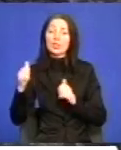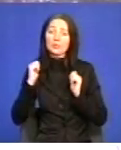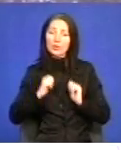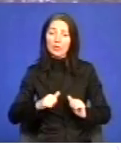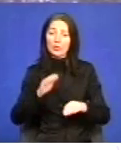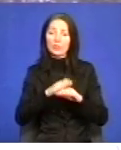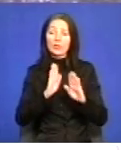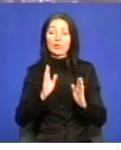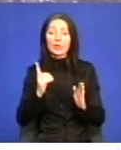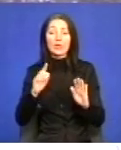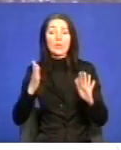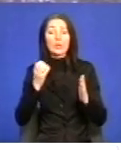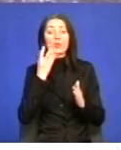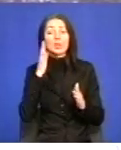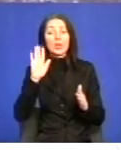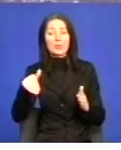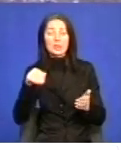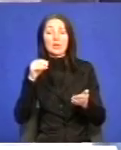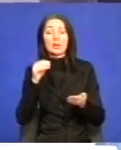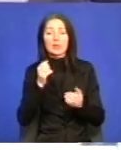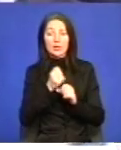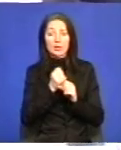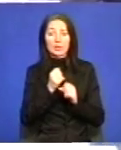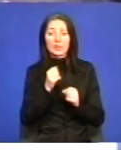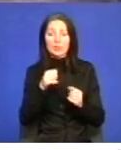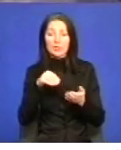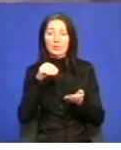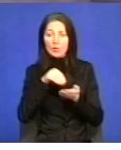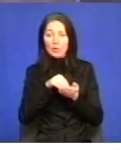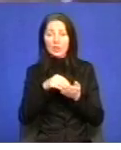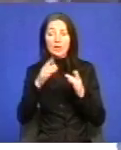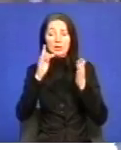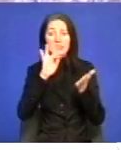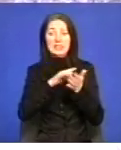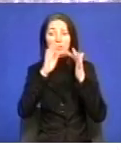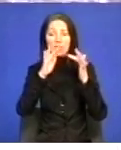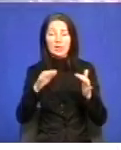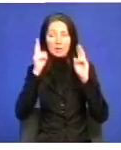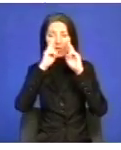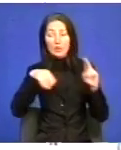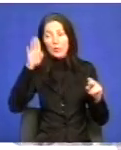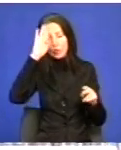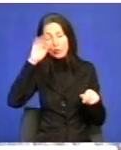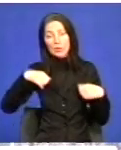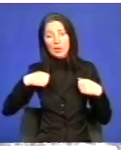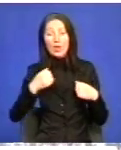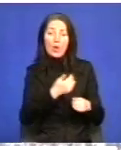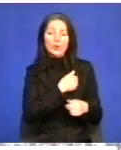випадок, коли після встановлення центральної ялинки невідомі парубки намагалися зняти з неї кілька іграшок.